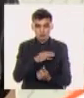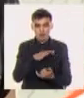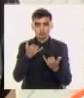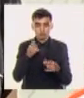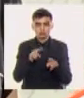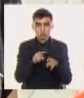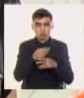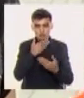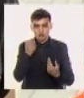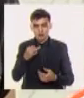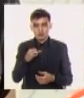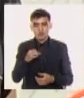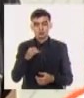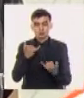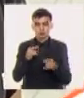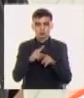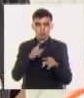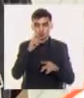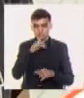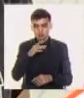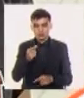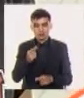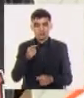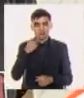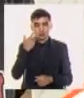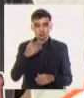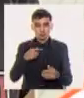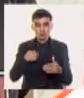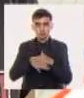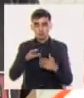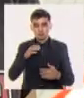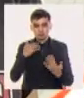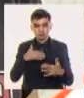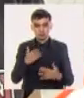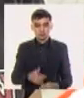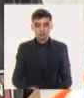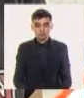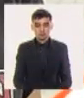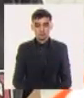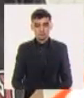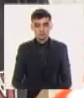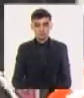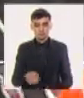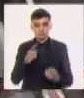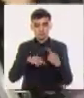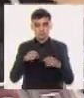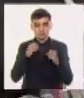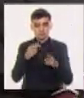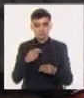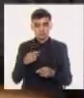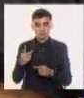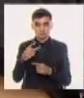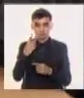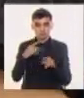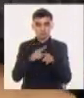нет. Он сказал, что сегодня тоже не будет денег. Я не знаю, сколько. Развернулся и пошел. И развернулся и пошел. Как будто мы его еще это зовем, он на это куда хочешь, туда